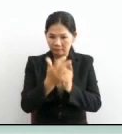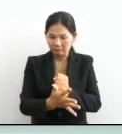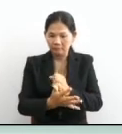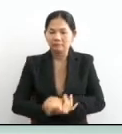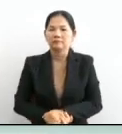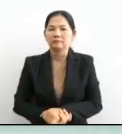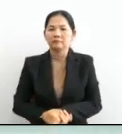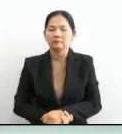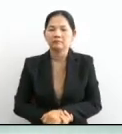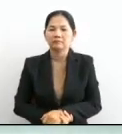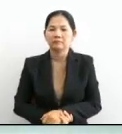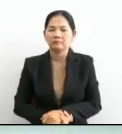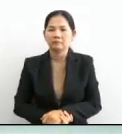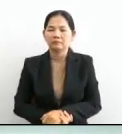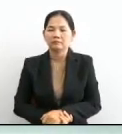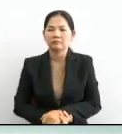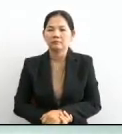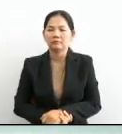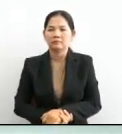ចា